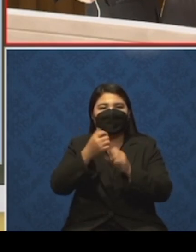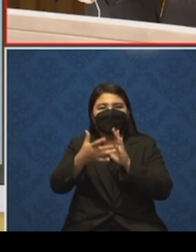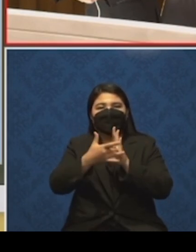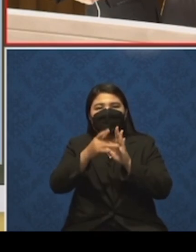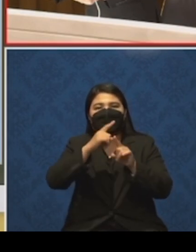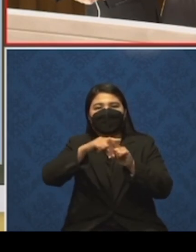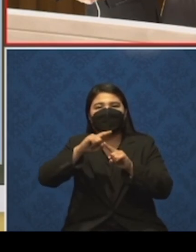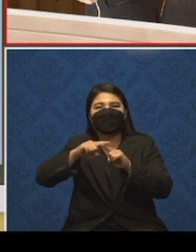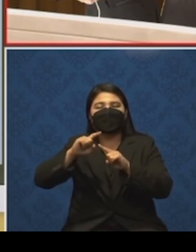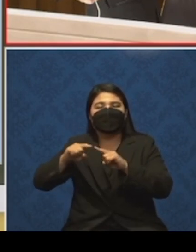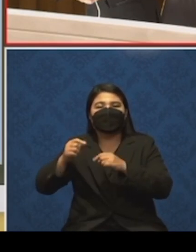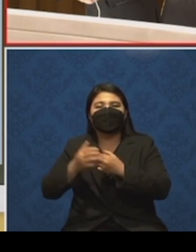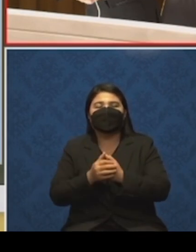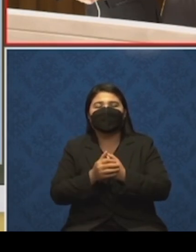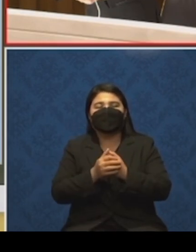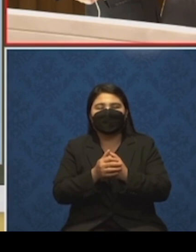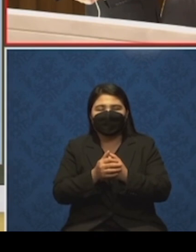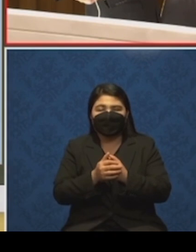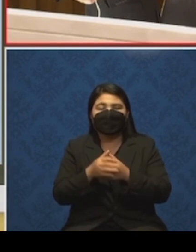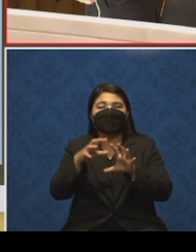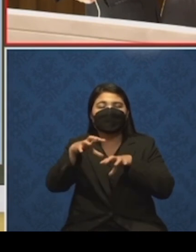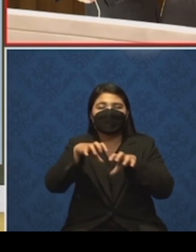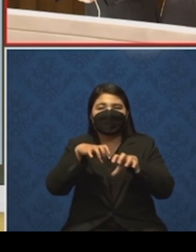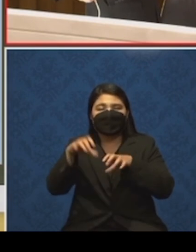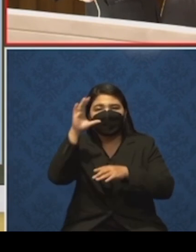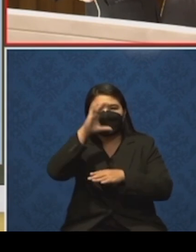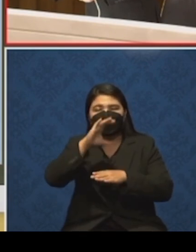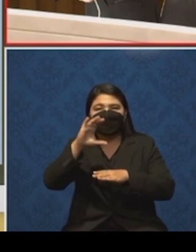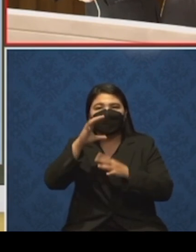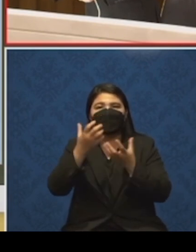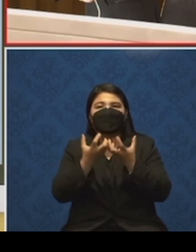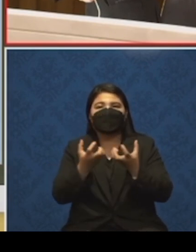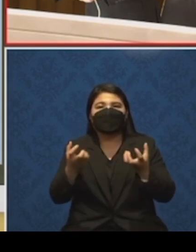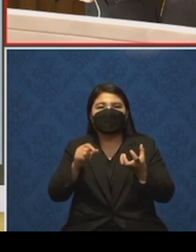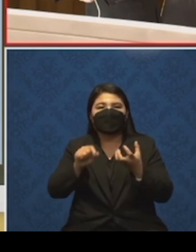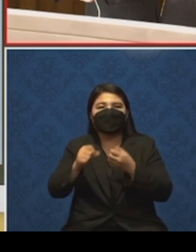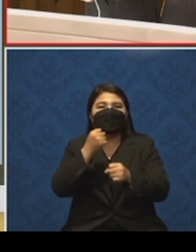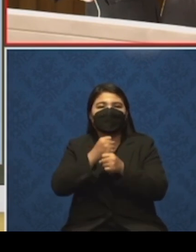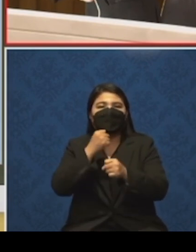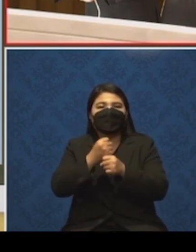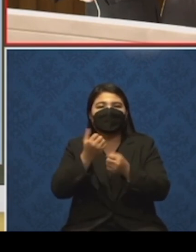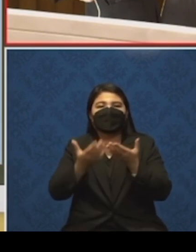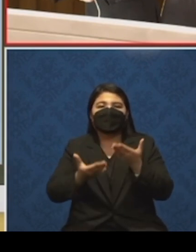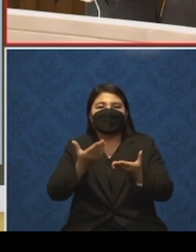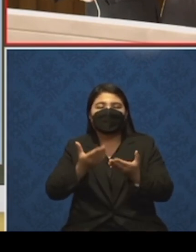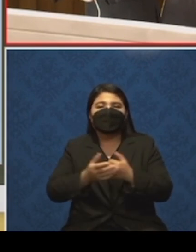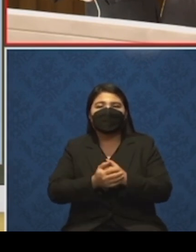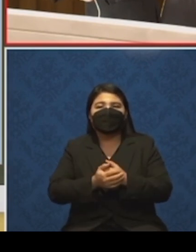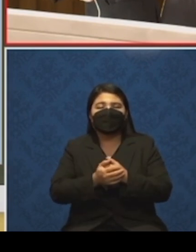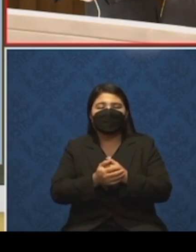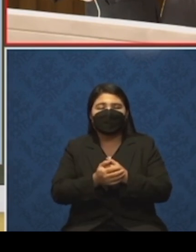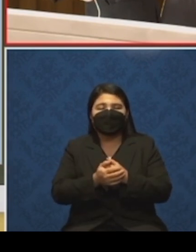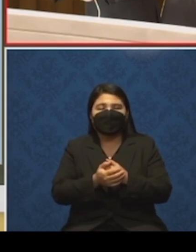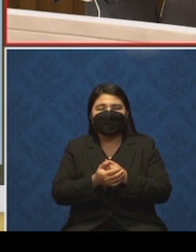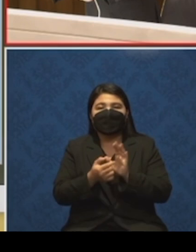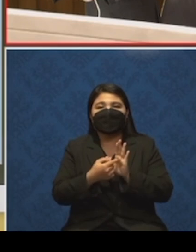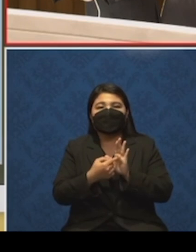เป็นส่วนหนึ่งในการที่จะจัดหายุทธปกรณ์หรือดำเนินการในเรื่องของจะเป็น